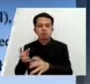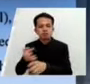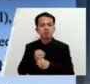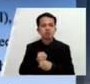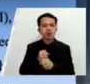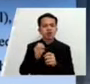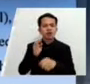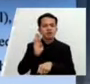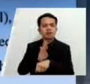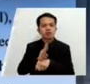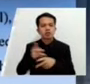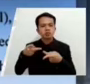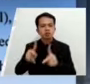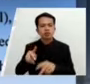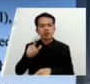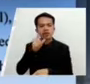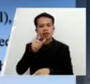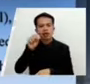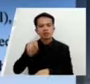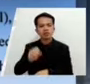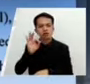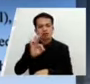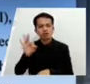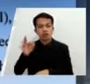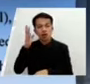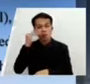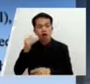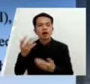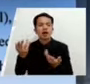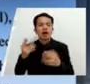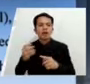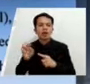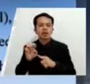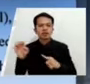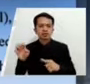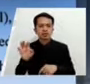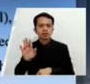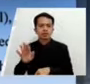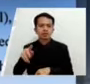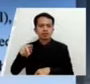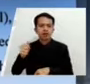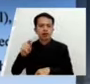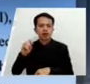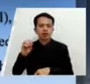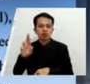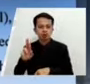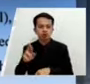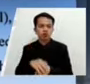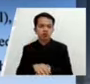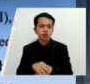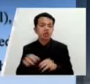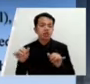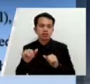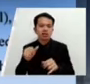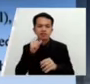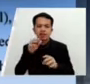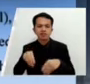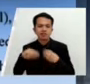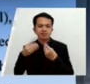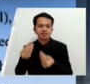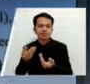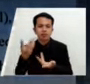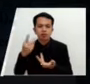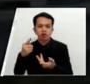South 99 noong mag-expire ang PAGCOR license nito at di rin daw naaksyonan agad ang mga ulat ng criminal activity